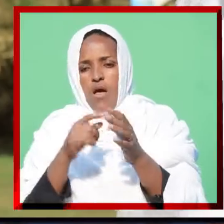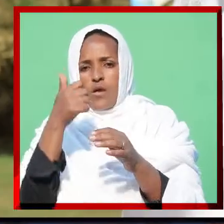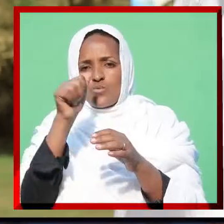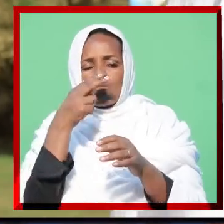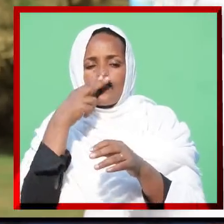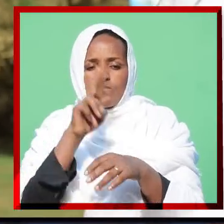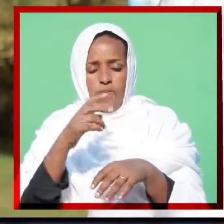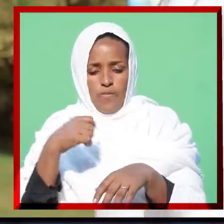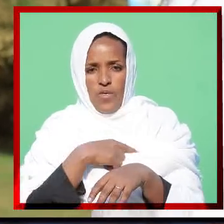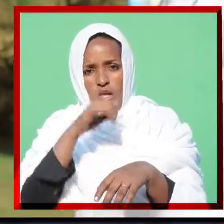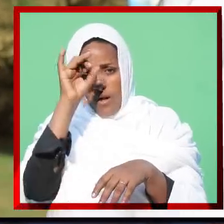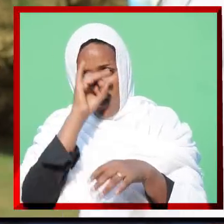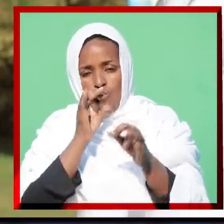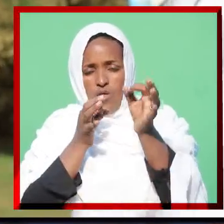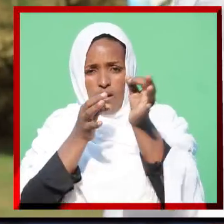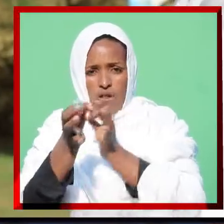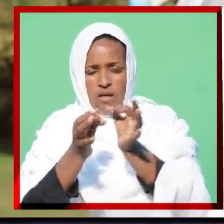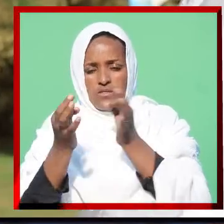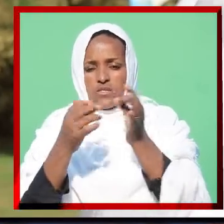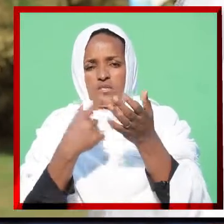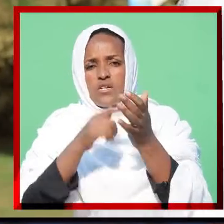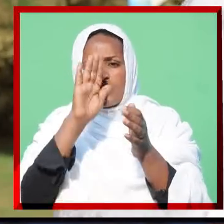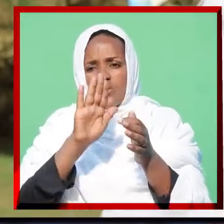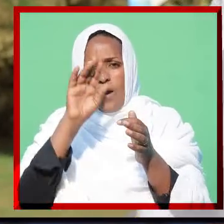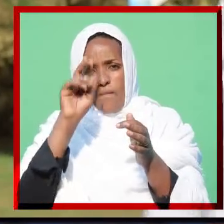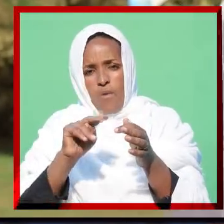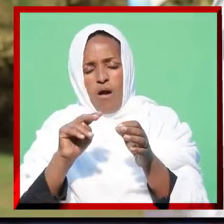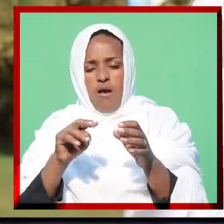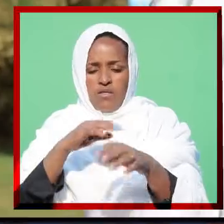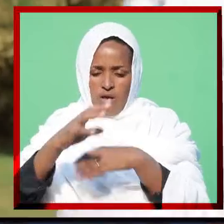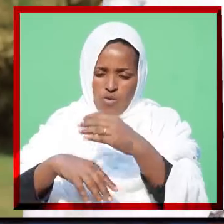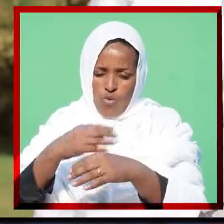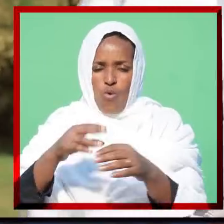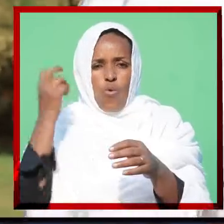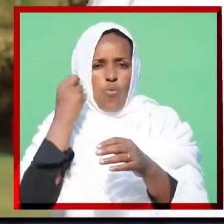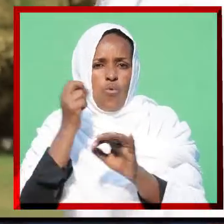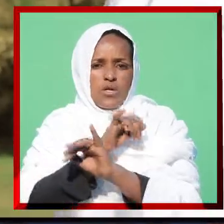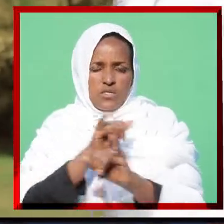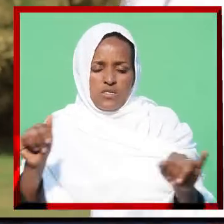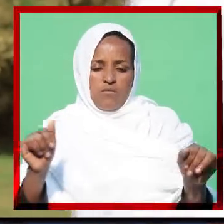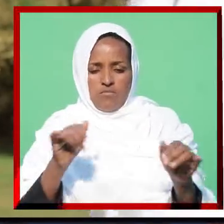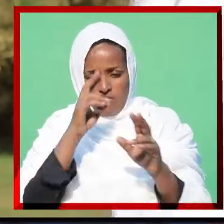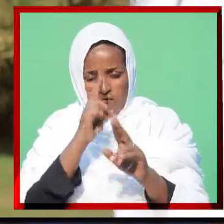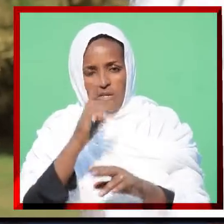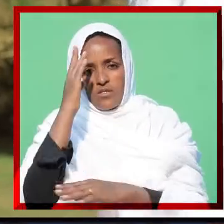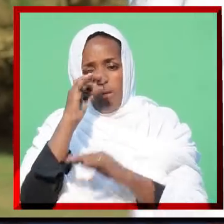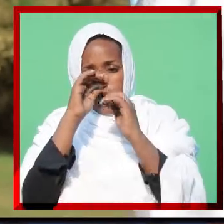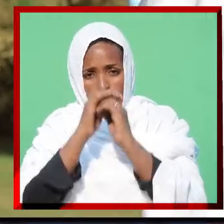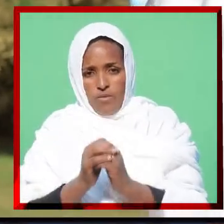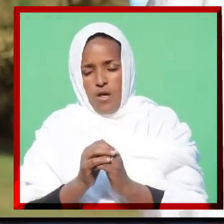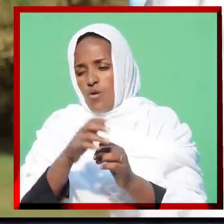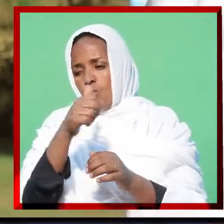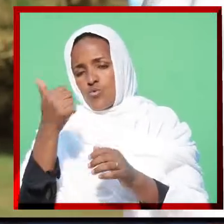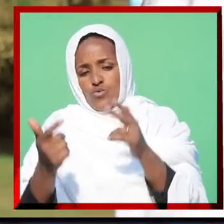ትዛዛትን በእኛ ሊቃውንት አገላለጽ እንደ ሸማ ጠቅሎ እንደ ወርቅ አንከብሎ ነው ያቀረበው። እግዚአብሔርን ካመለከ